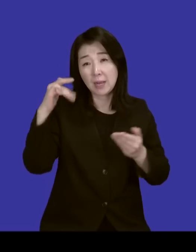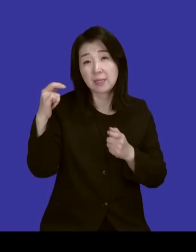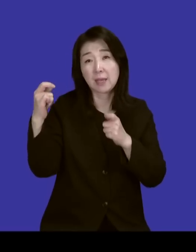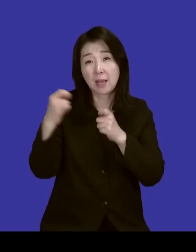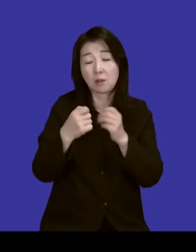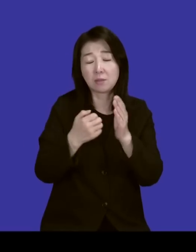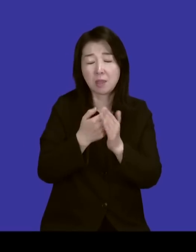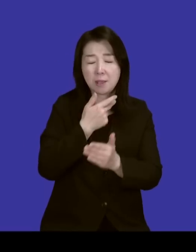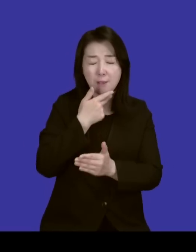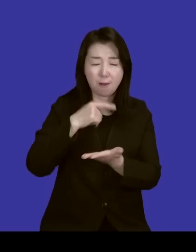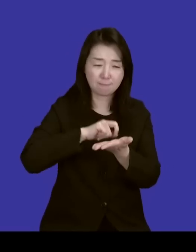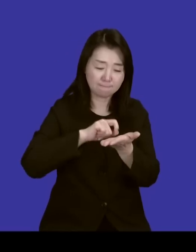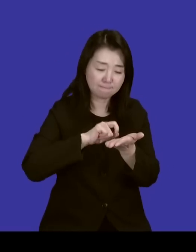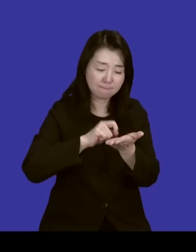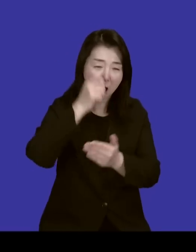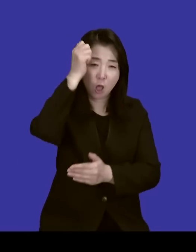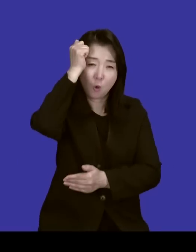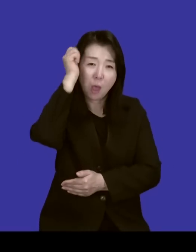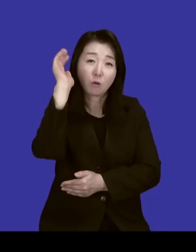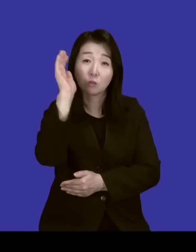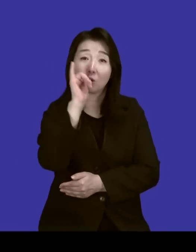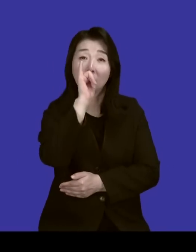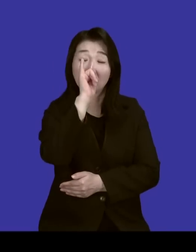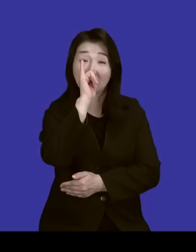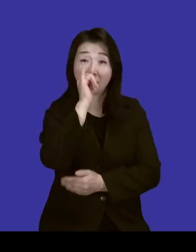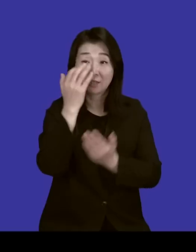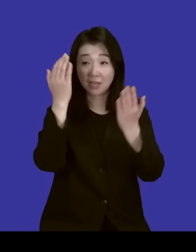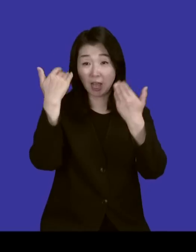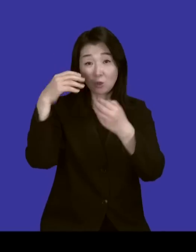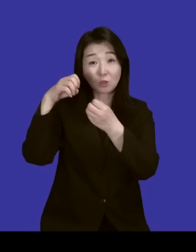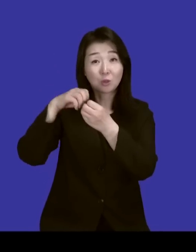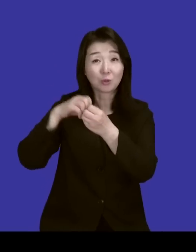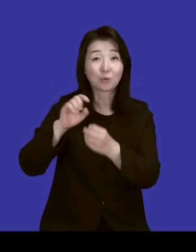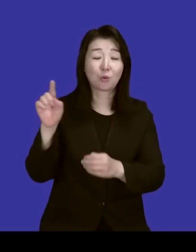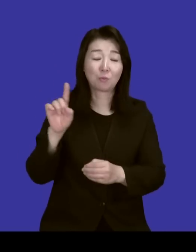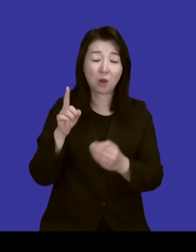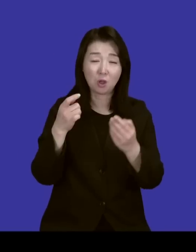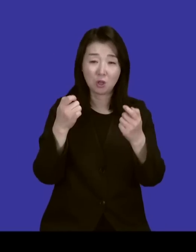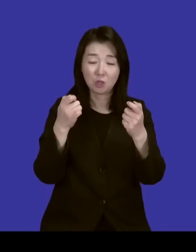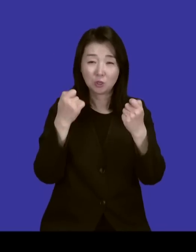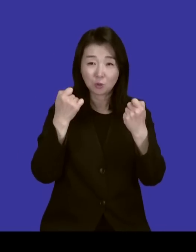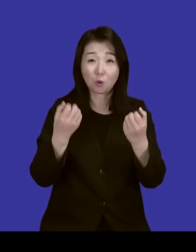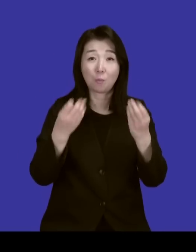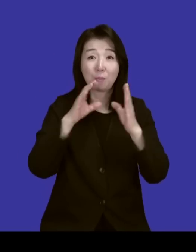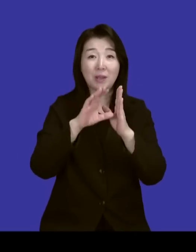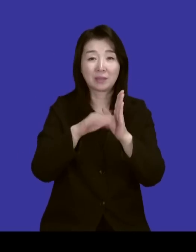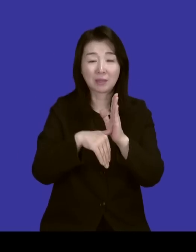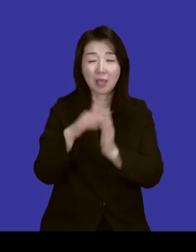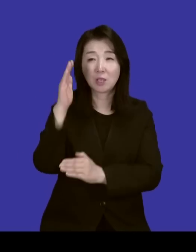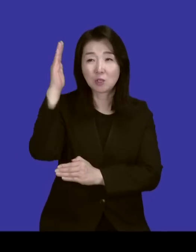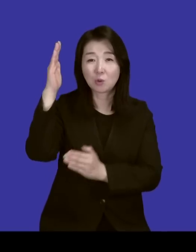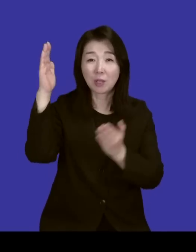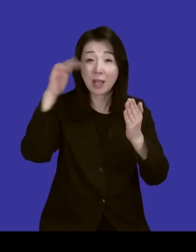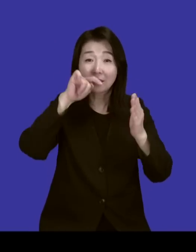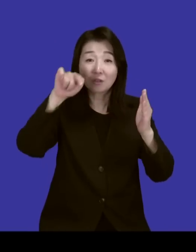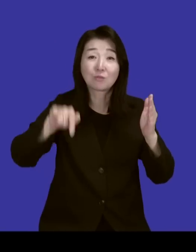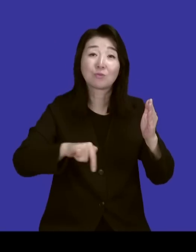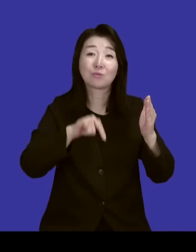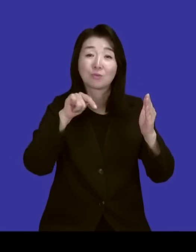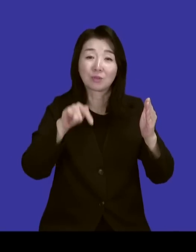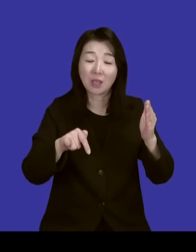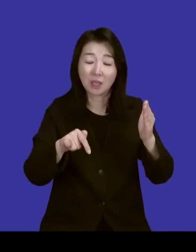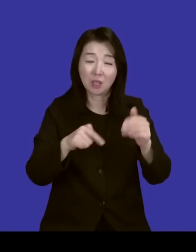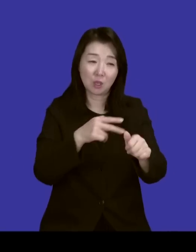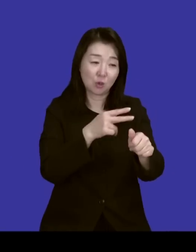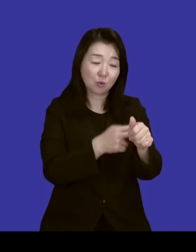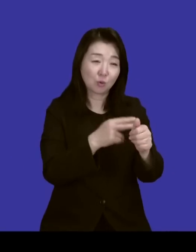이제 외우고 예. 해요. 근데 그 학교의 전통은 졸업식 때 그 설교한 학생들 중에서